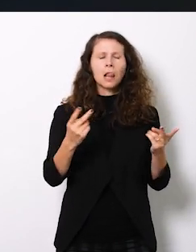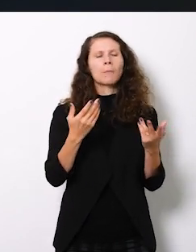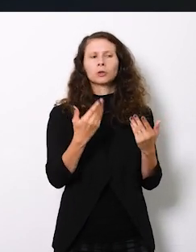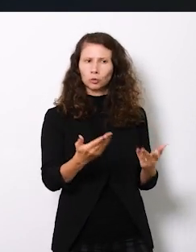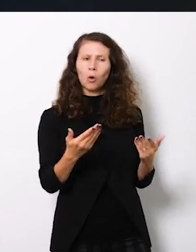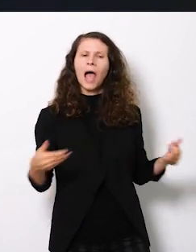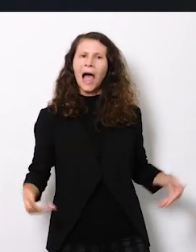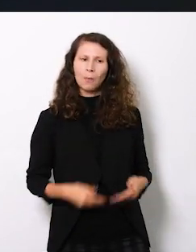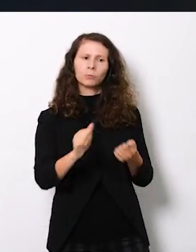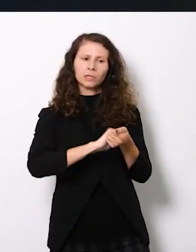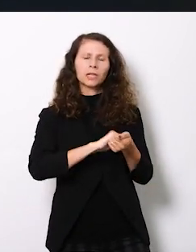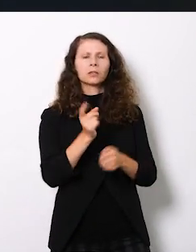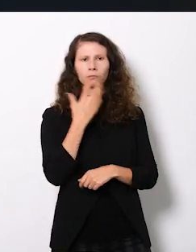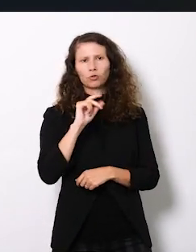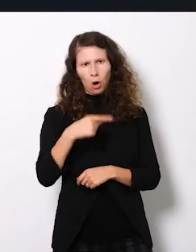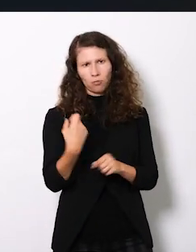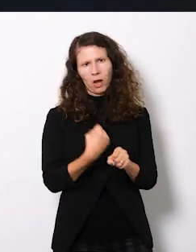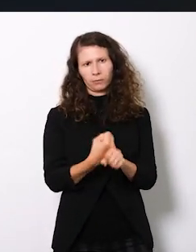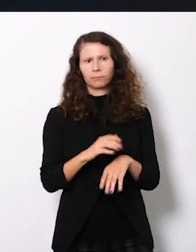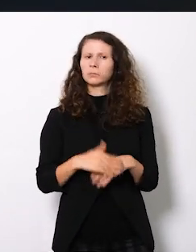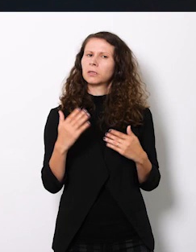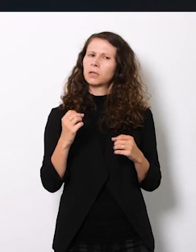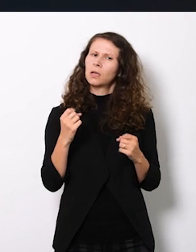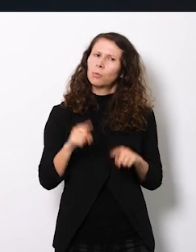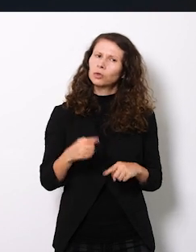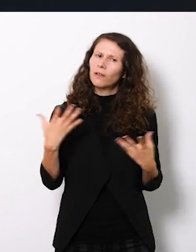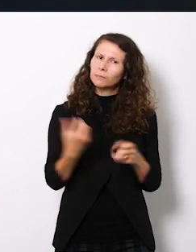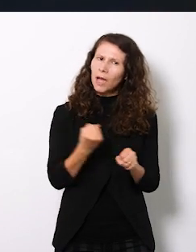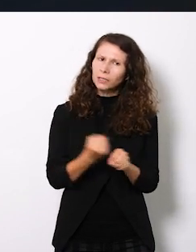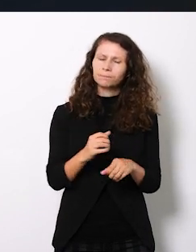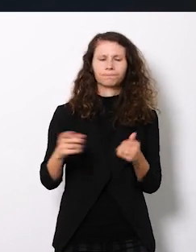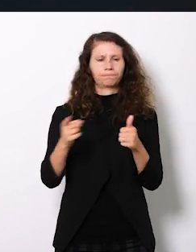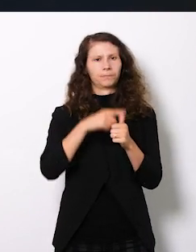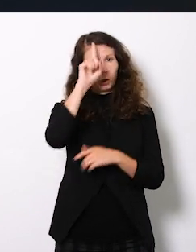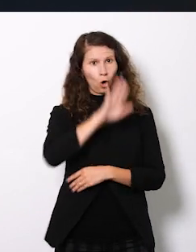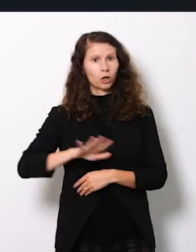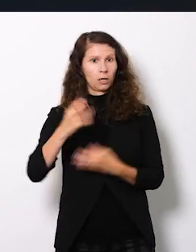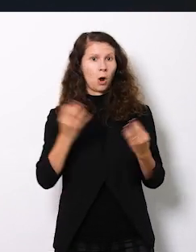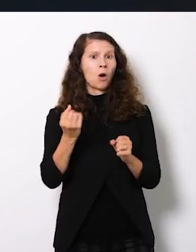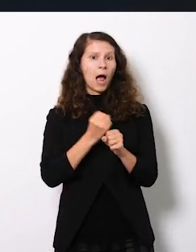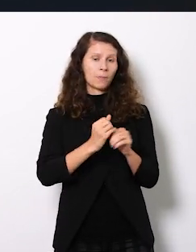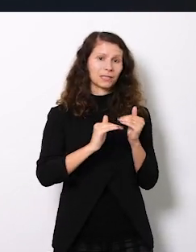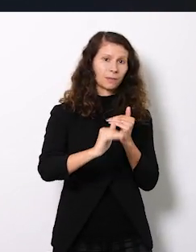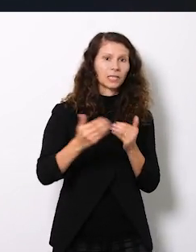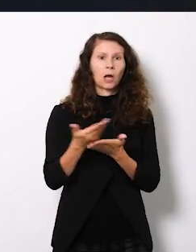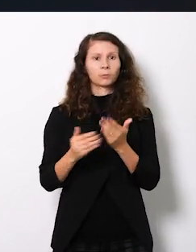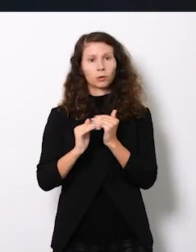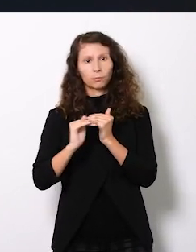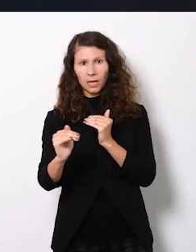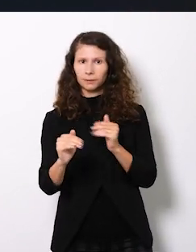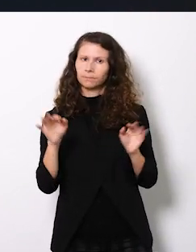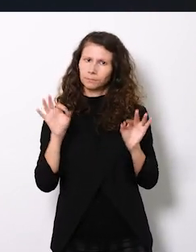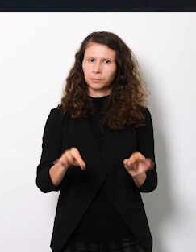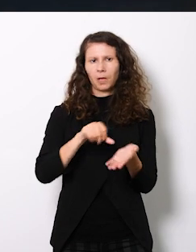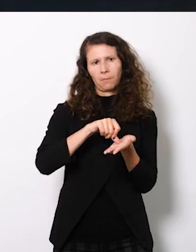wir. Was ist zu tun? Erstens, wir brauchen in Deutschland Arbeitsplätze und Ausbildungsplätze, die